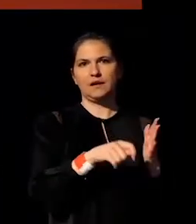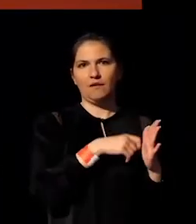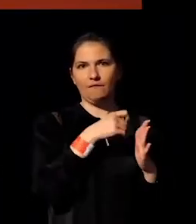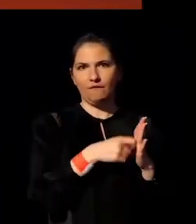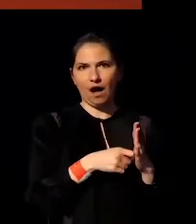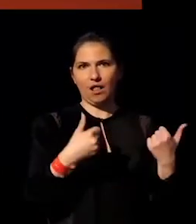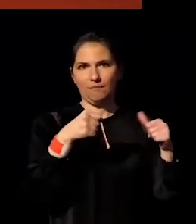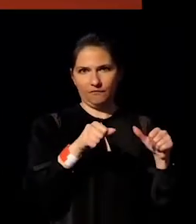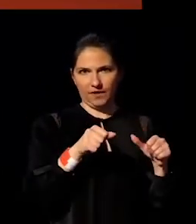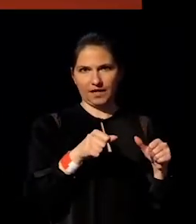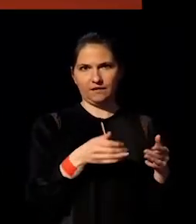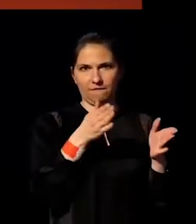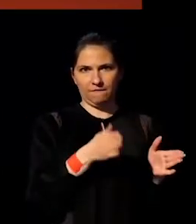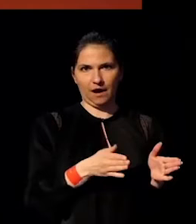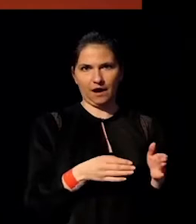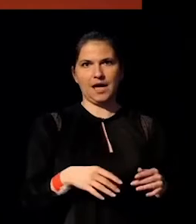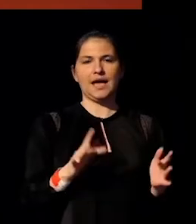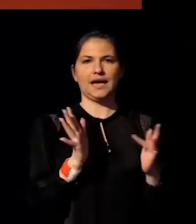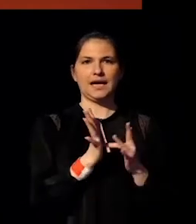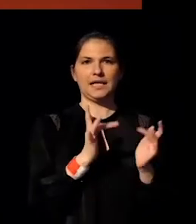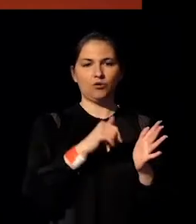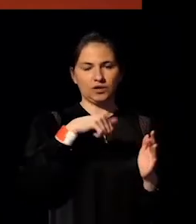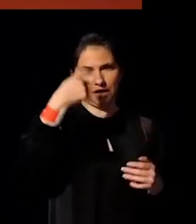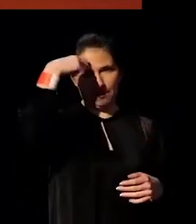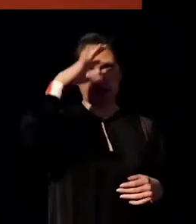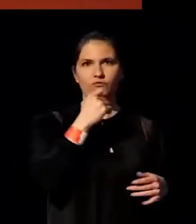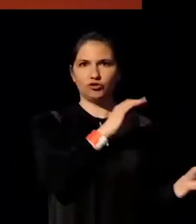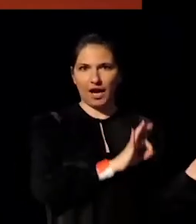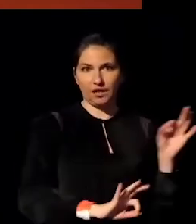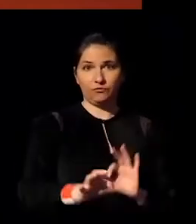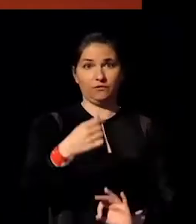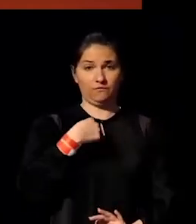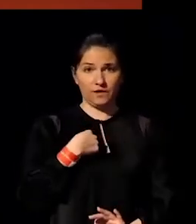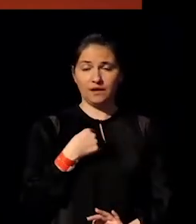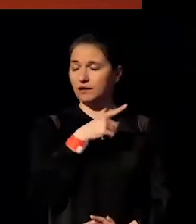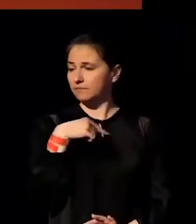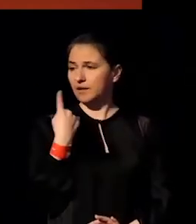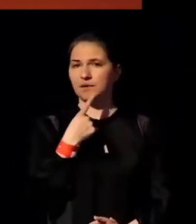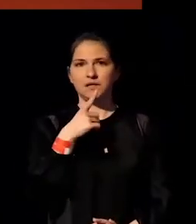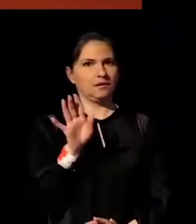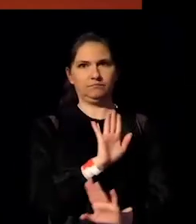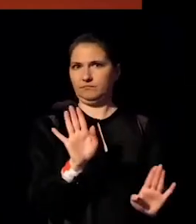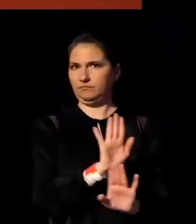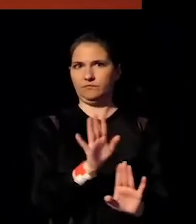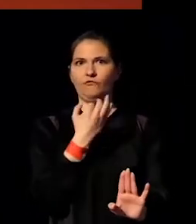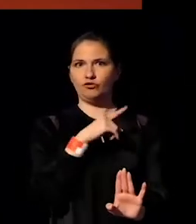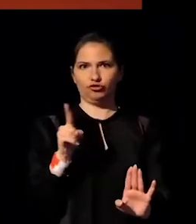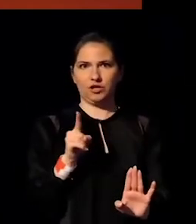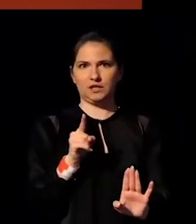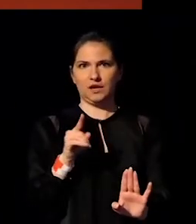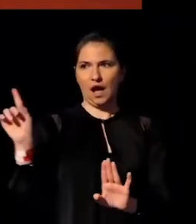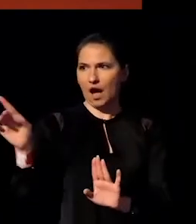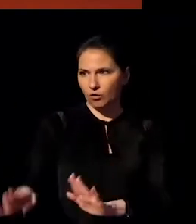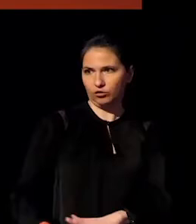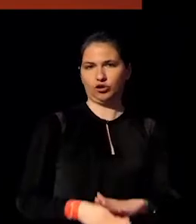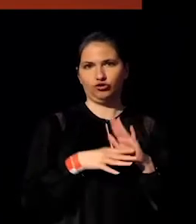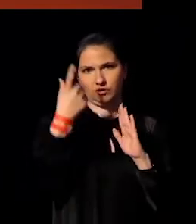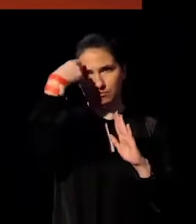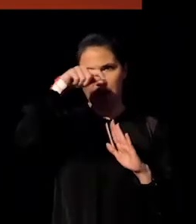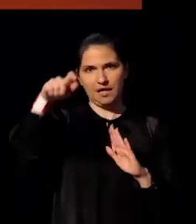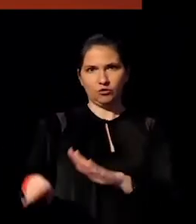Wahlpflichtfach Religion hier in Berlin einführen wollten. Wir haben das mit Hilfe der Berlinerinnen und Berliner zurückgeschlagen und ich glaube, das war der